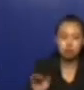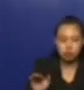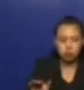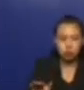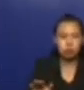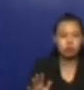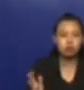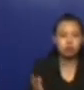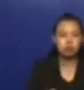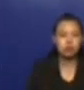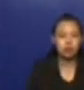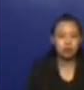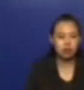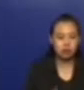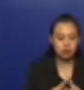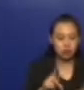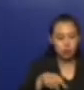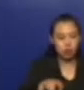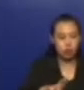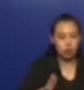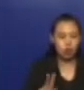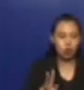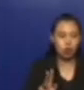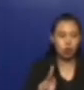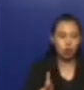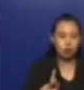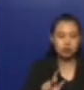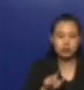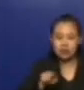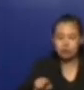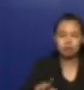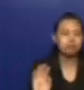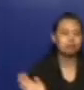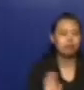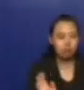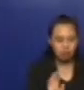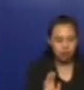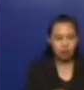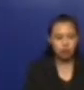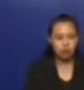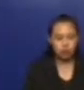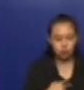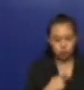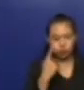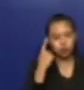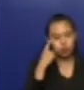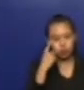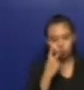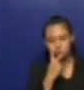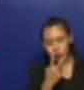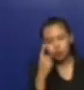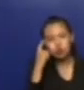อ้นี่มันมองกันออกดูกันรู้มองกันเห็นว่ายังอาศัยตร